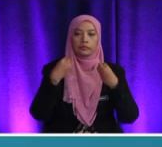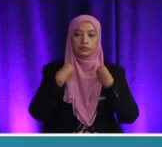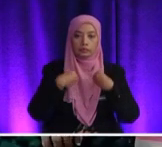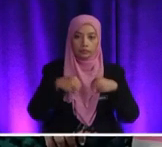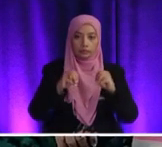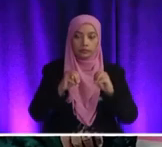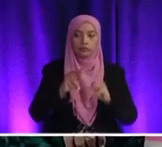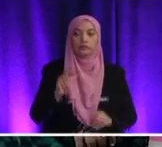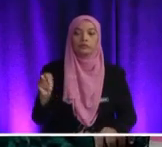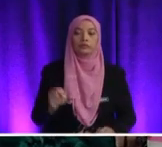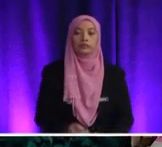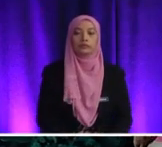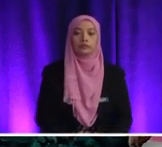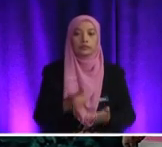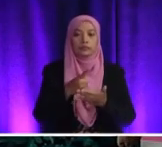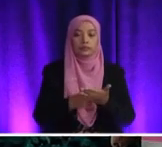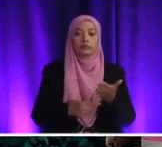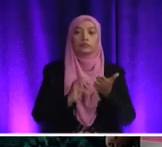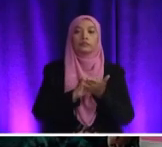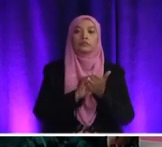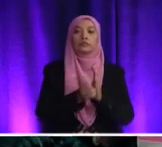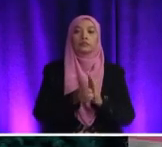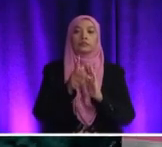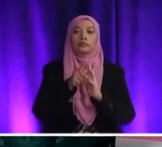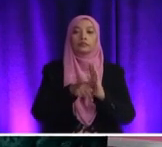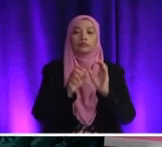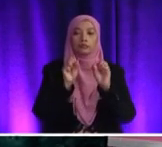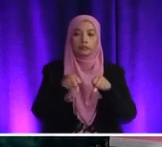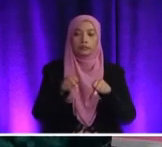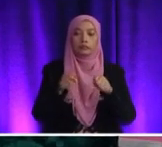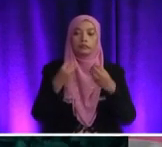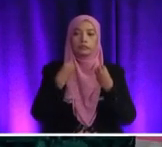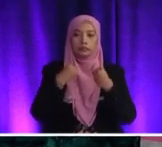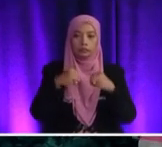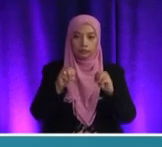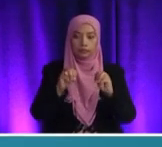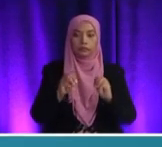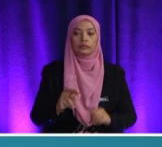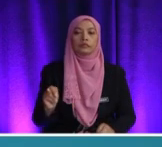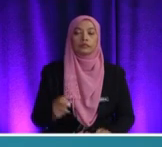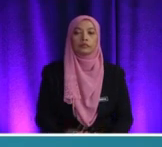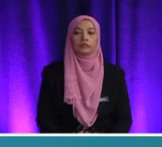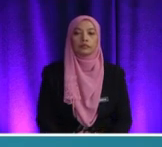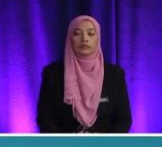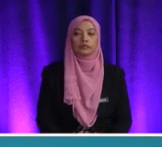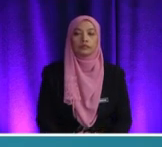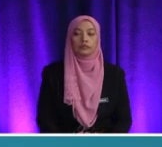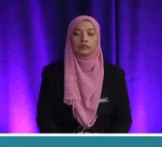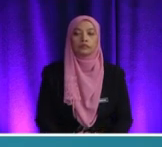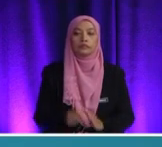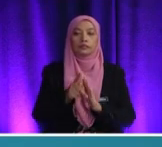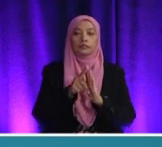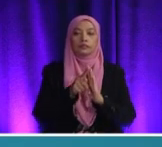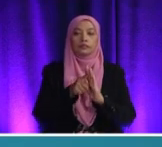pasarannya dari kita dia akan masuk ke boleh Pasaraya boleh biji baik cetak udah jago dimana masuk ke boleh pasaran